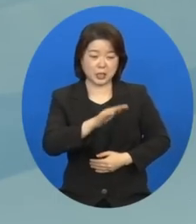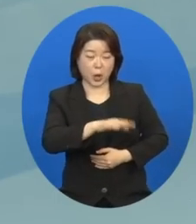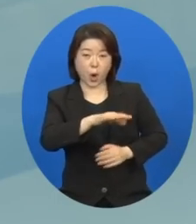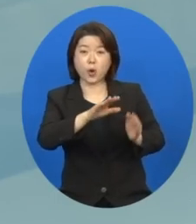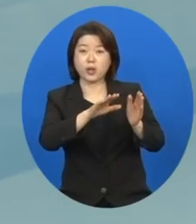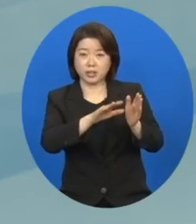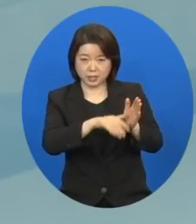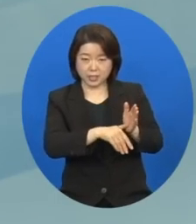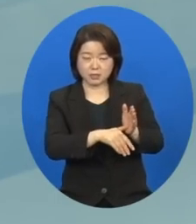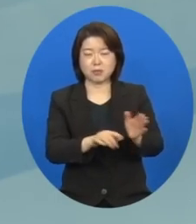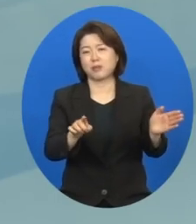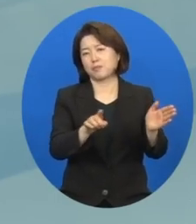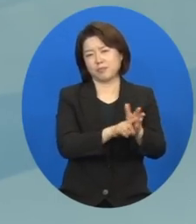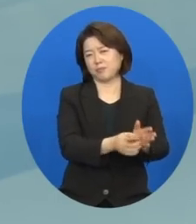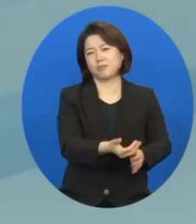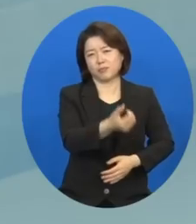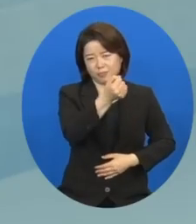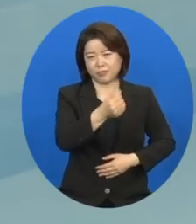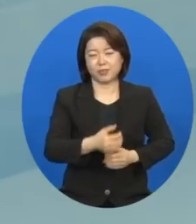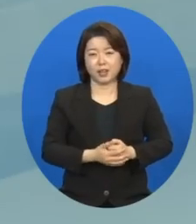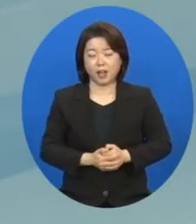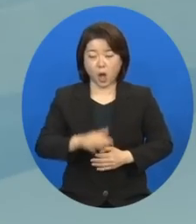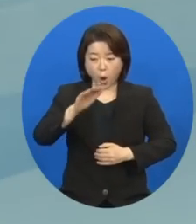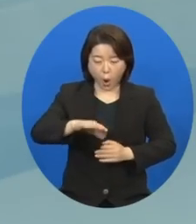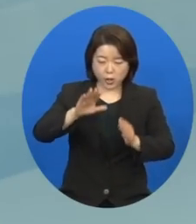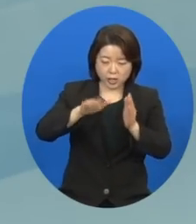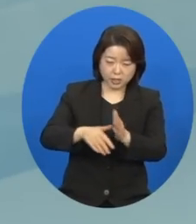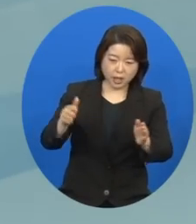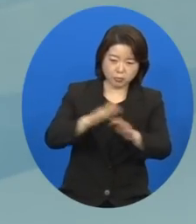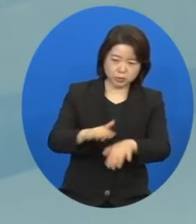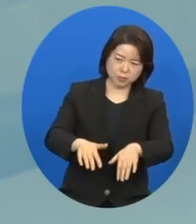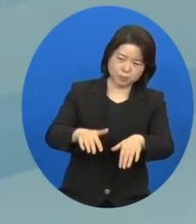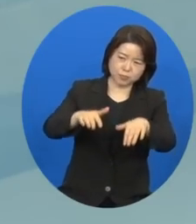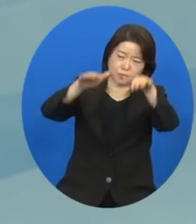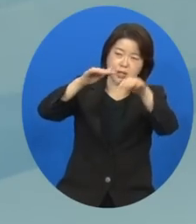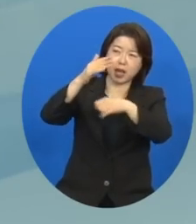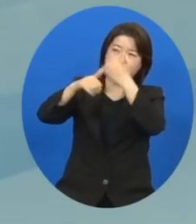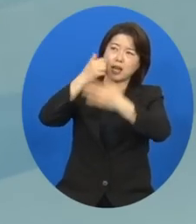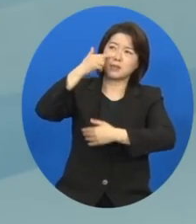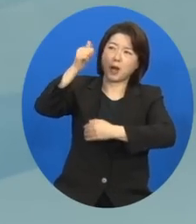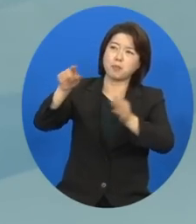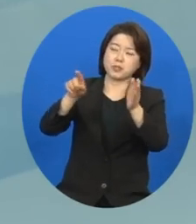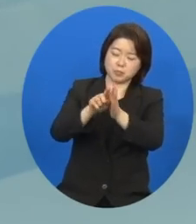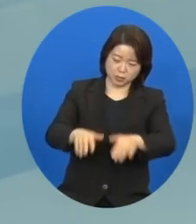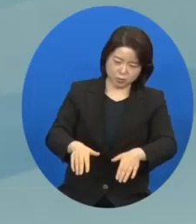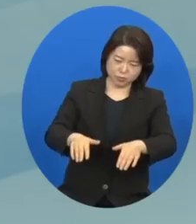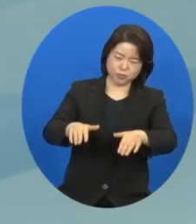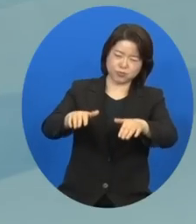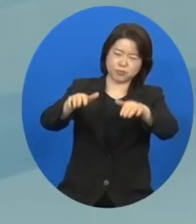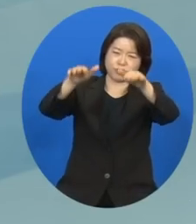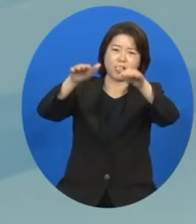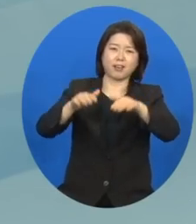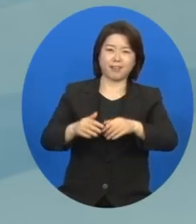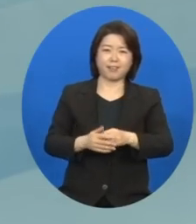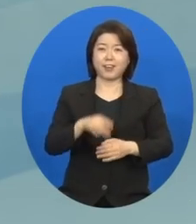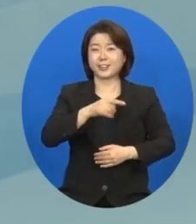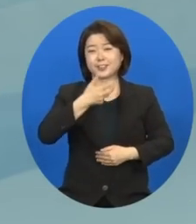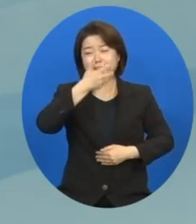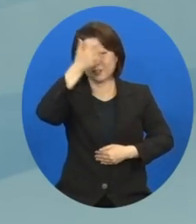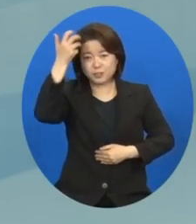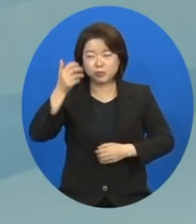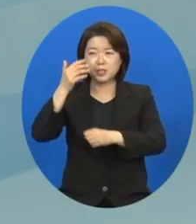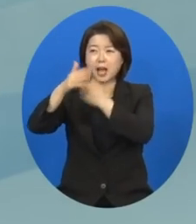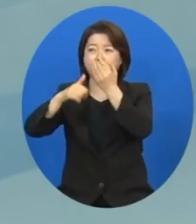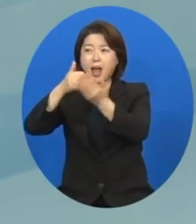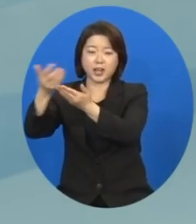시절이었지만 믿음이 있었어요. 어린 시절부터 하나님 아버지를 믿고 자라온 것입니다. 아마 그 꿈은